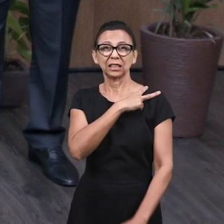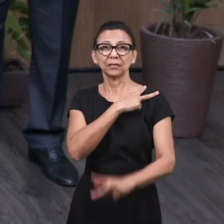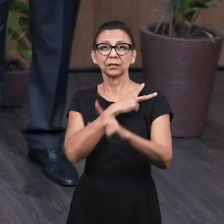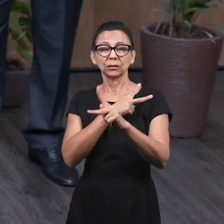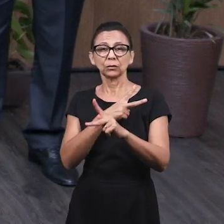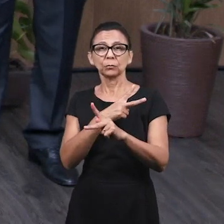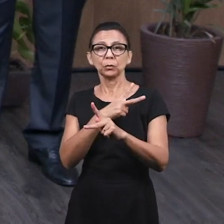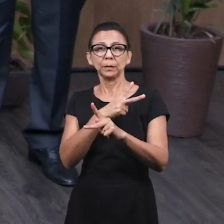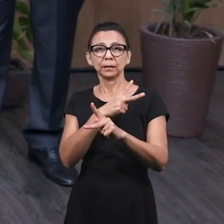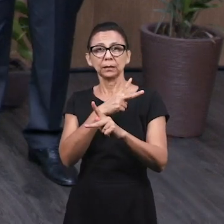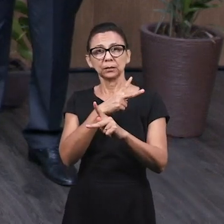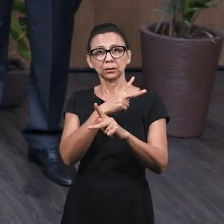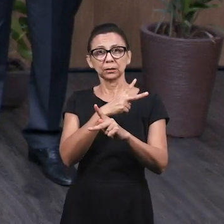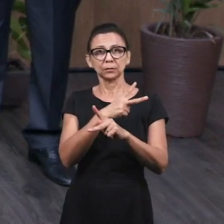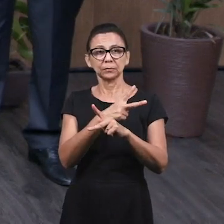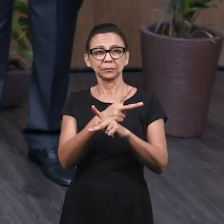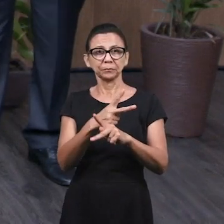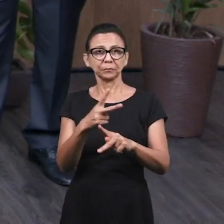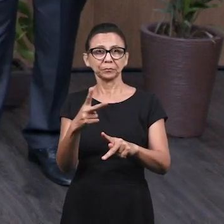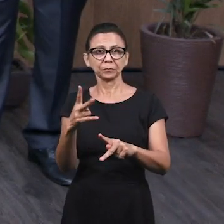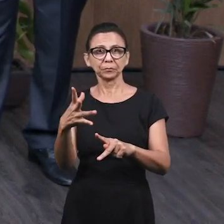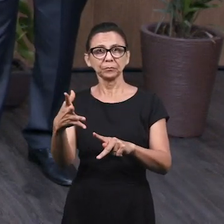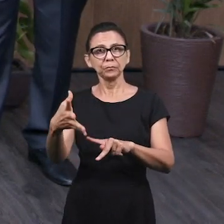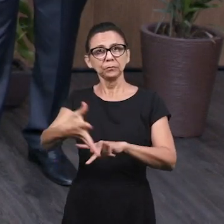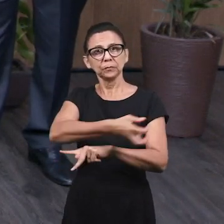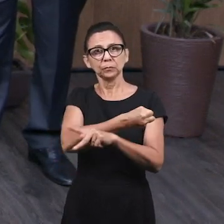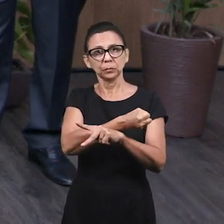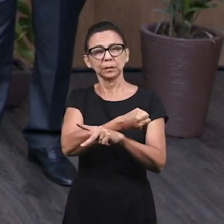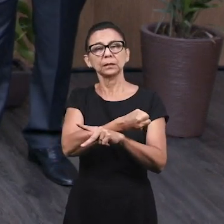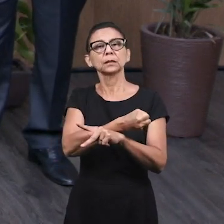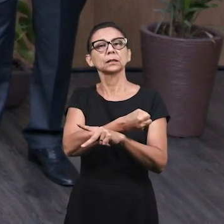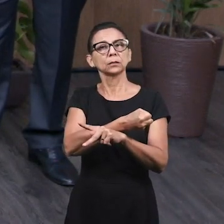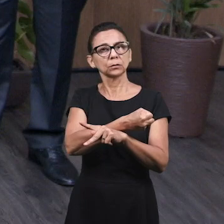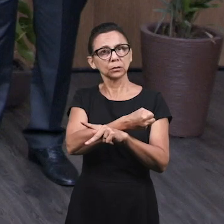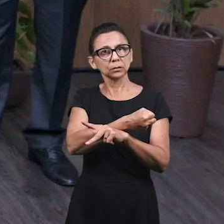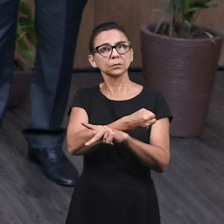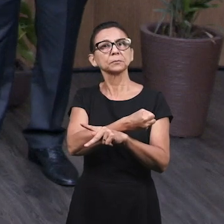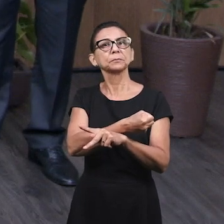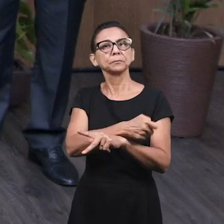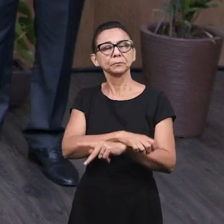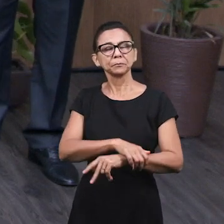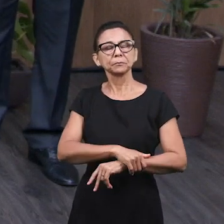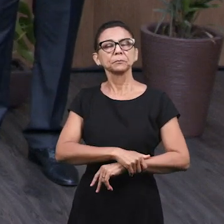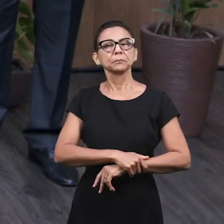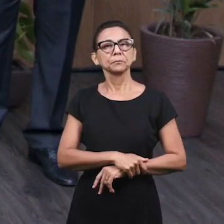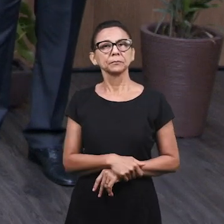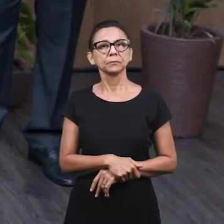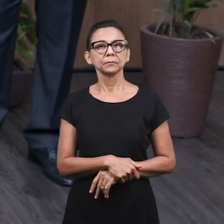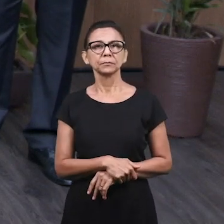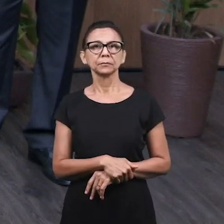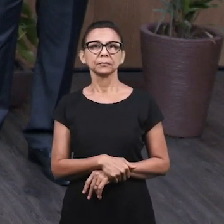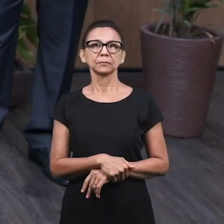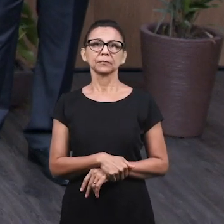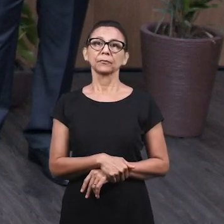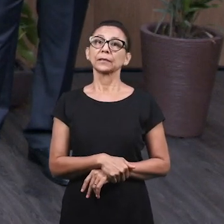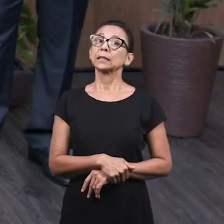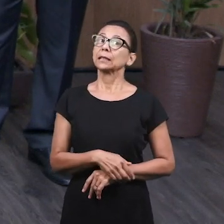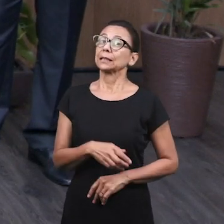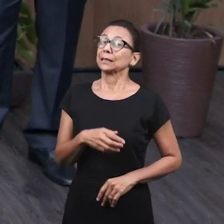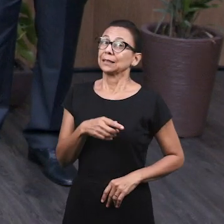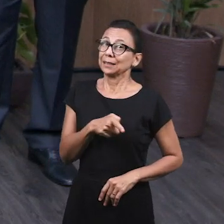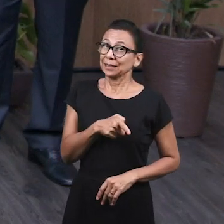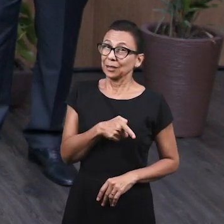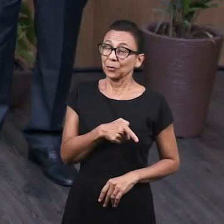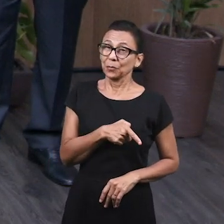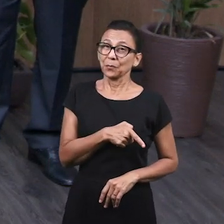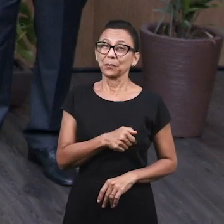Il était un homme riche. Et en tant que chef des publicains, dos publicanos, il est le